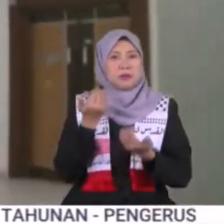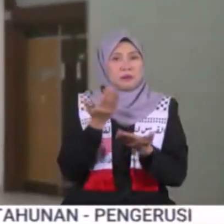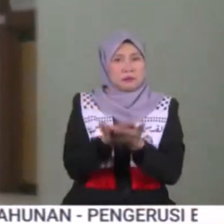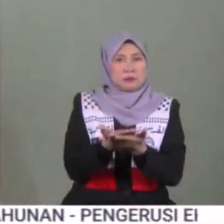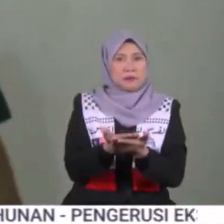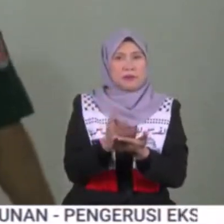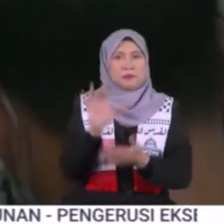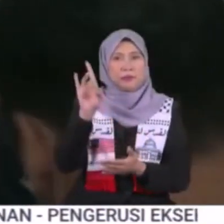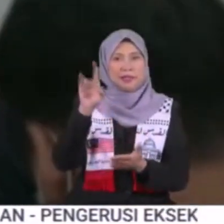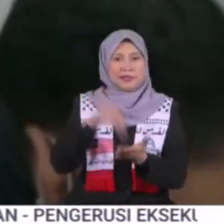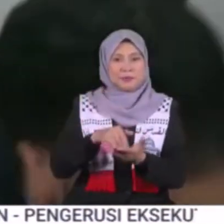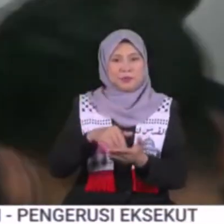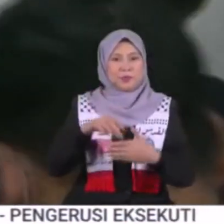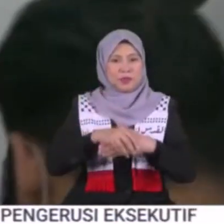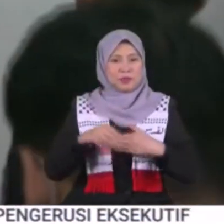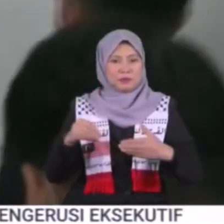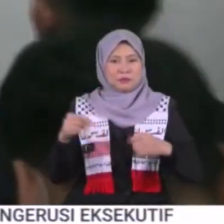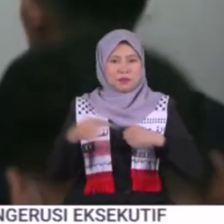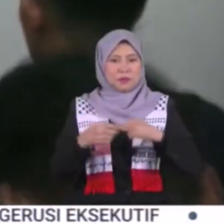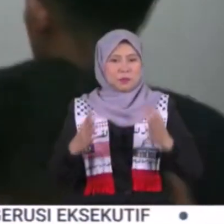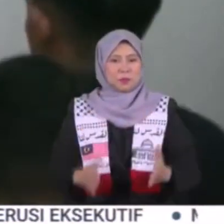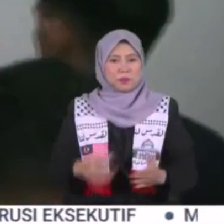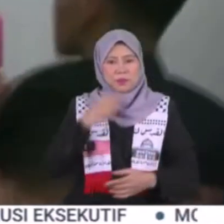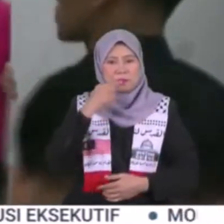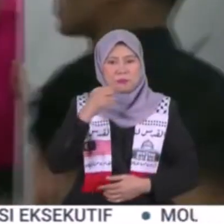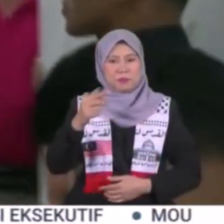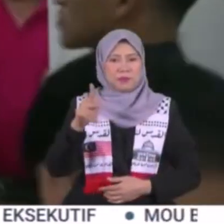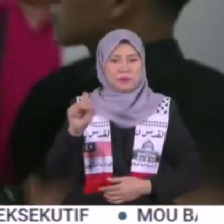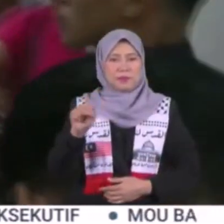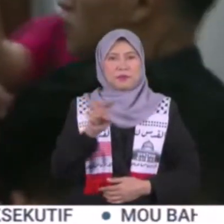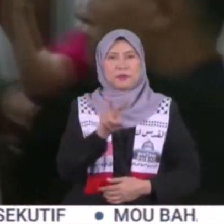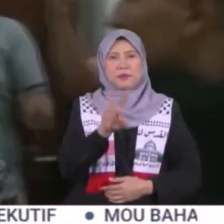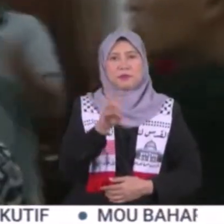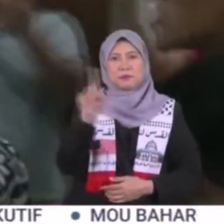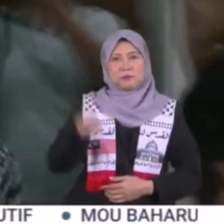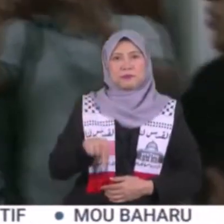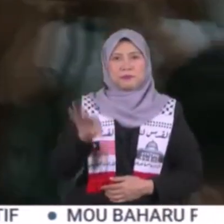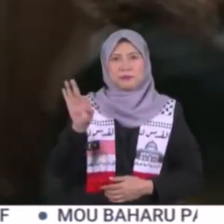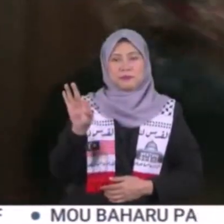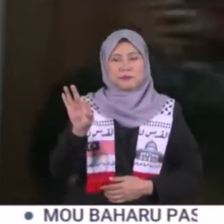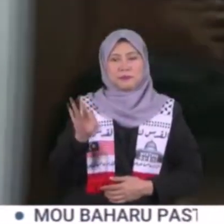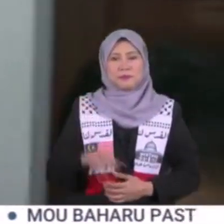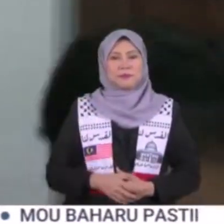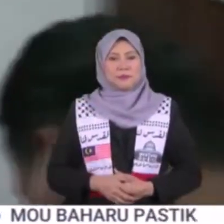RM8,000 kepada tertuduh sebutan semula kes 26 September ini.